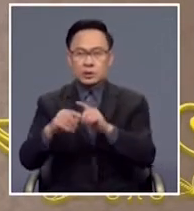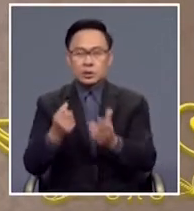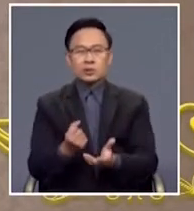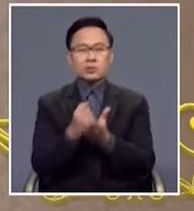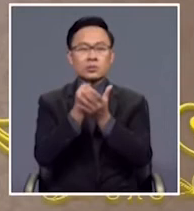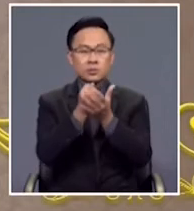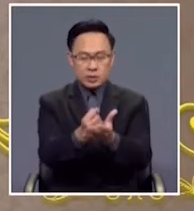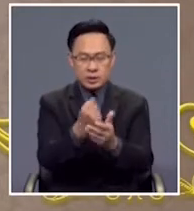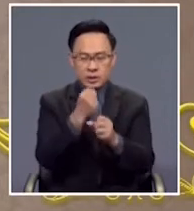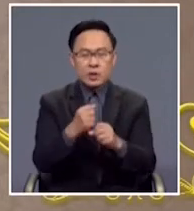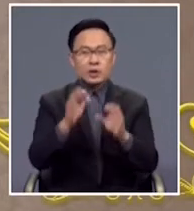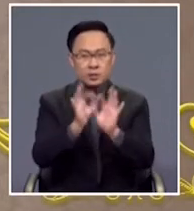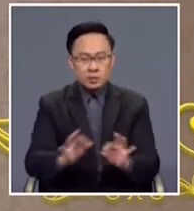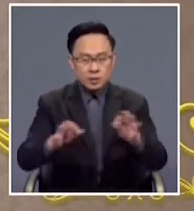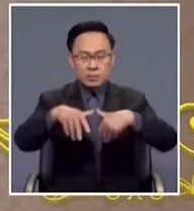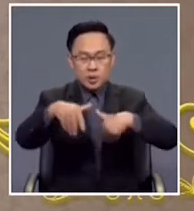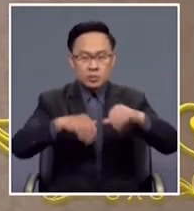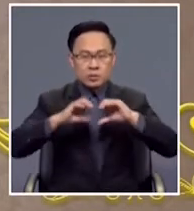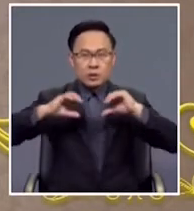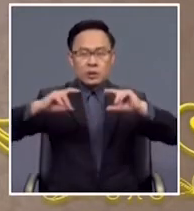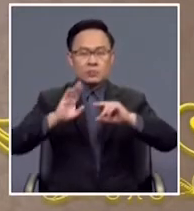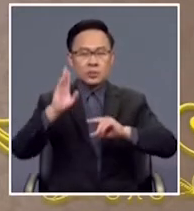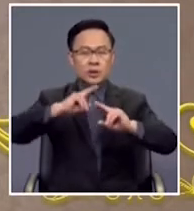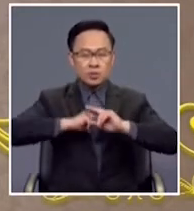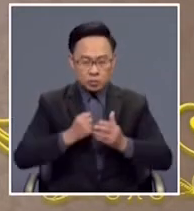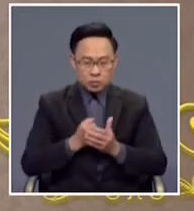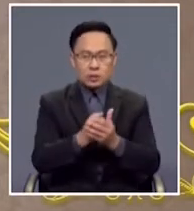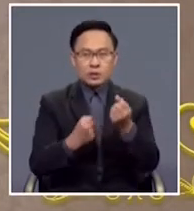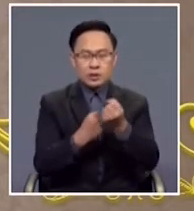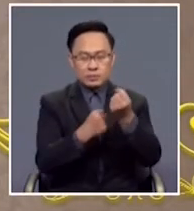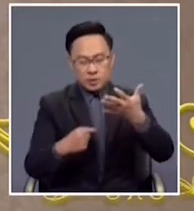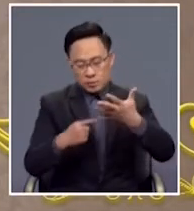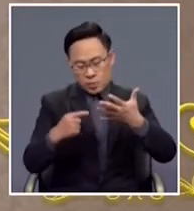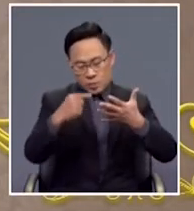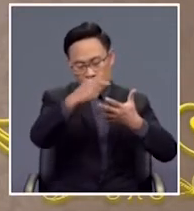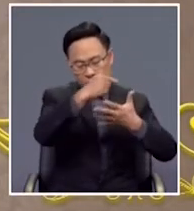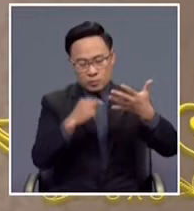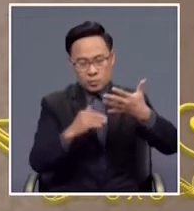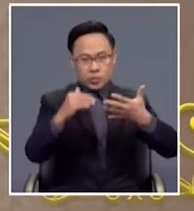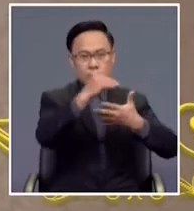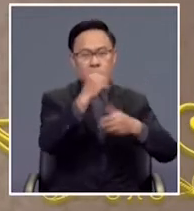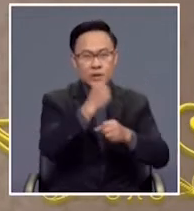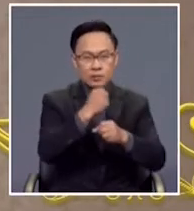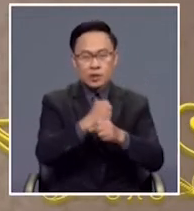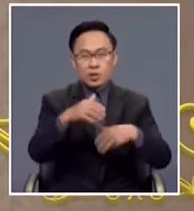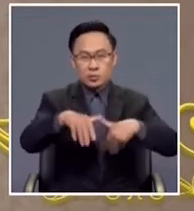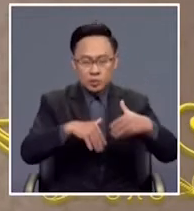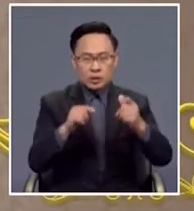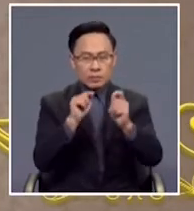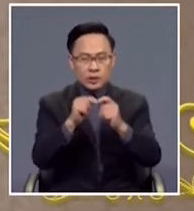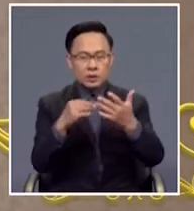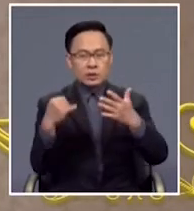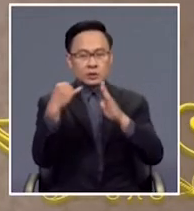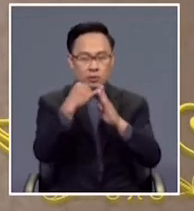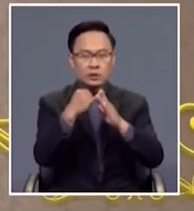าศัยพลังประชารัฐเป็นแรงขับเคลื่อนตั้งแต่ระดับชุมชนอำเภอจังหวัดกลุ่มจังหวัดภาคที่ต้องมียุทธศ